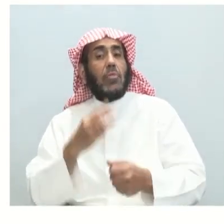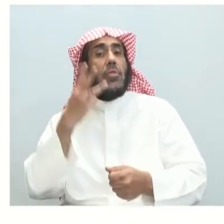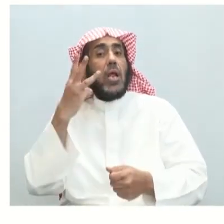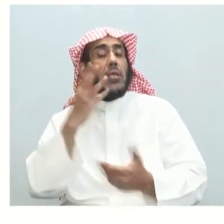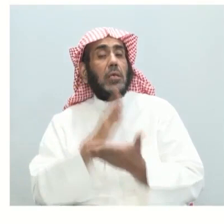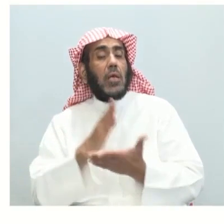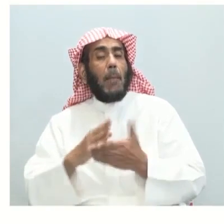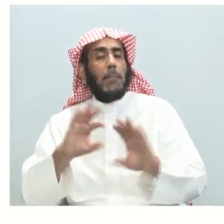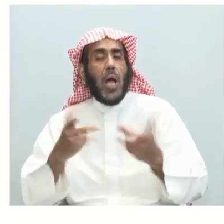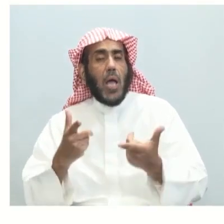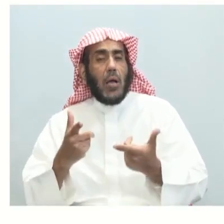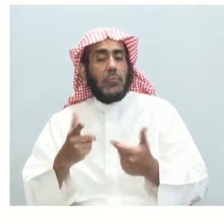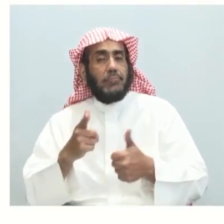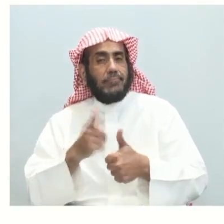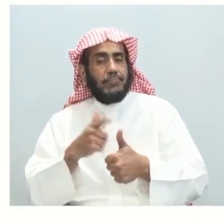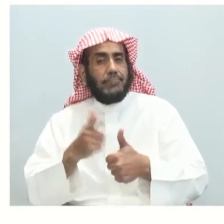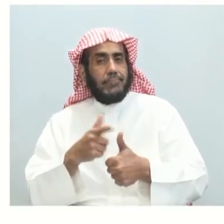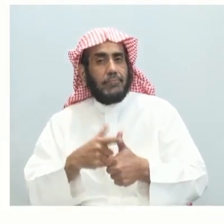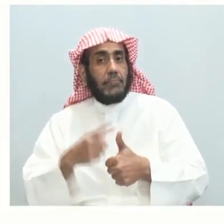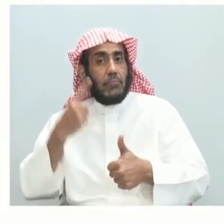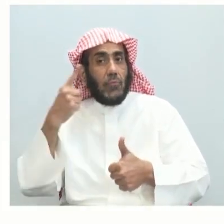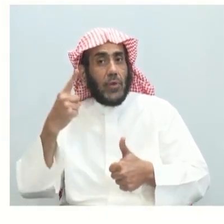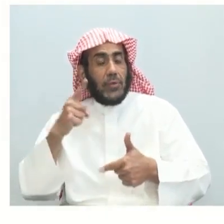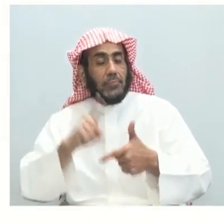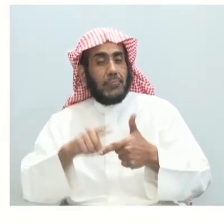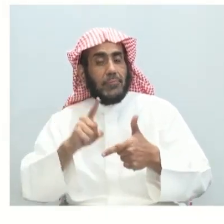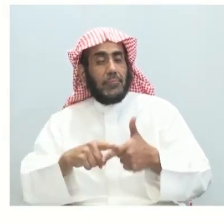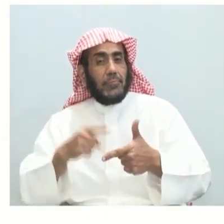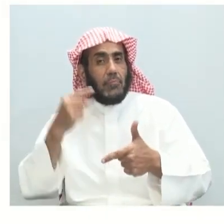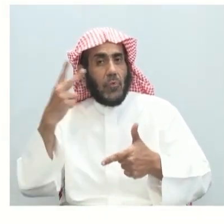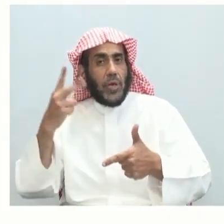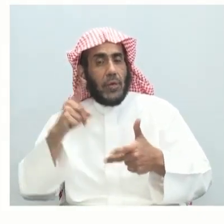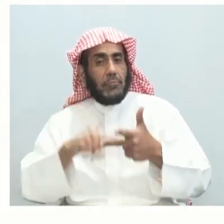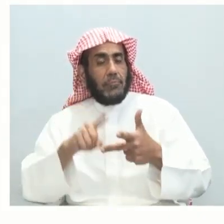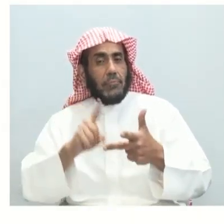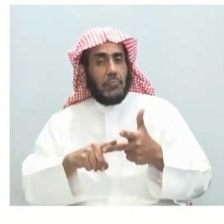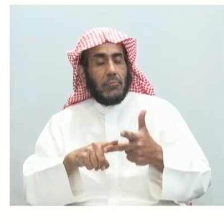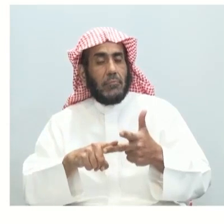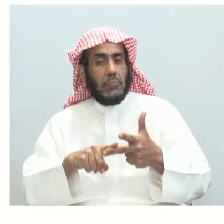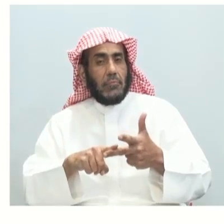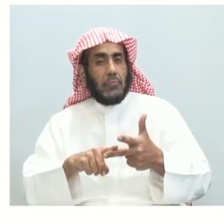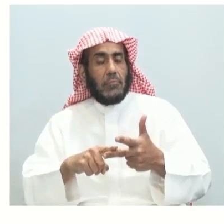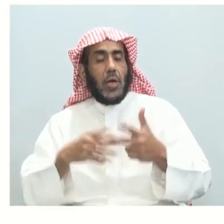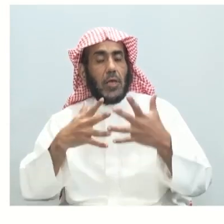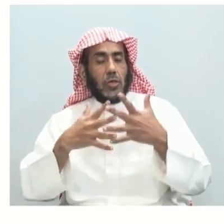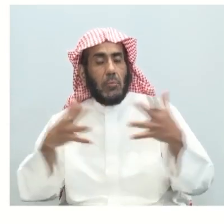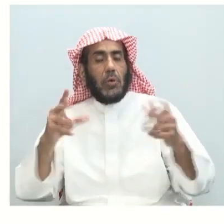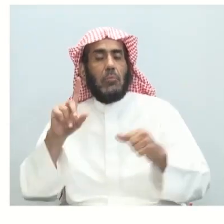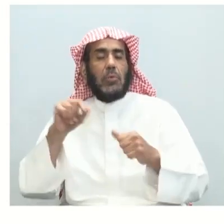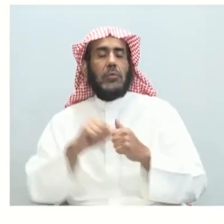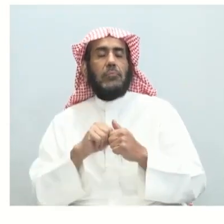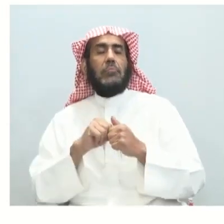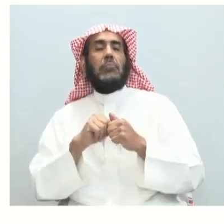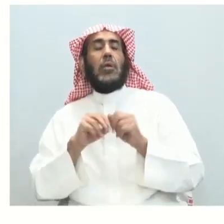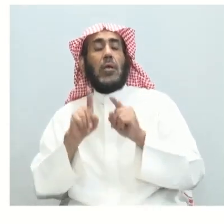اقسام ما هي هي المفرد المثنى والجمع ممتاز